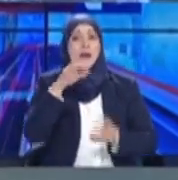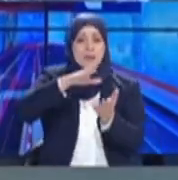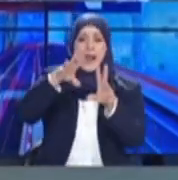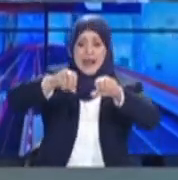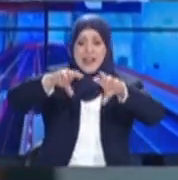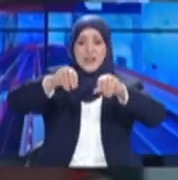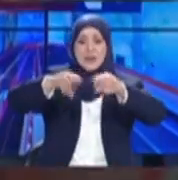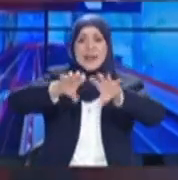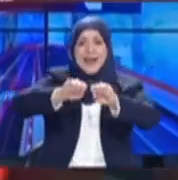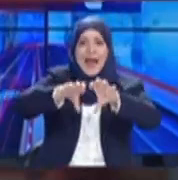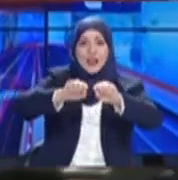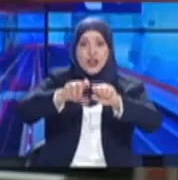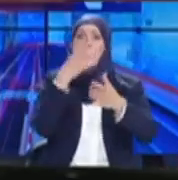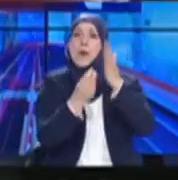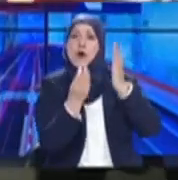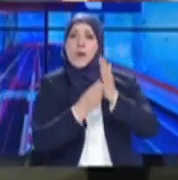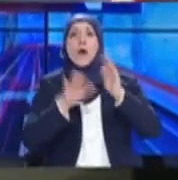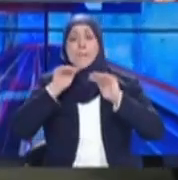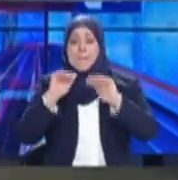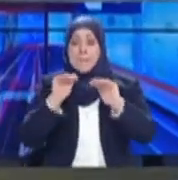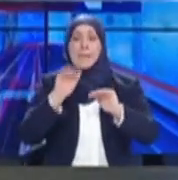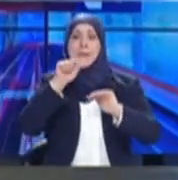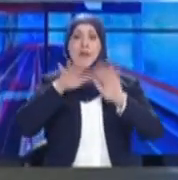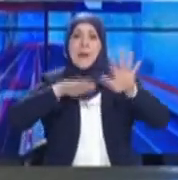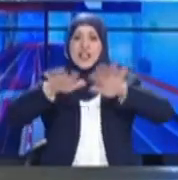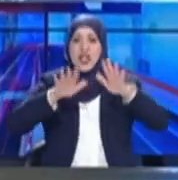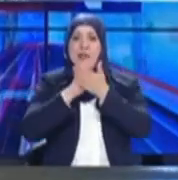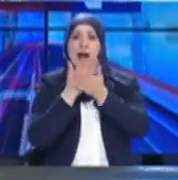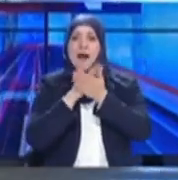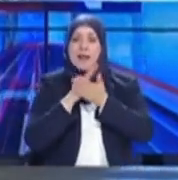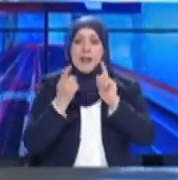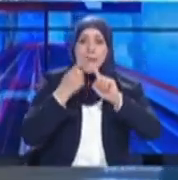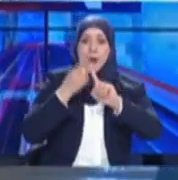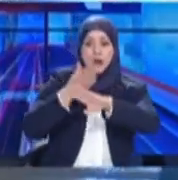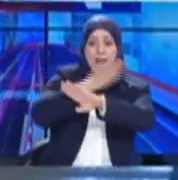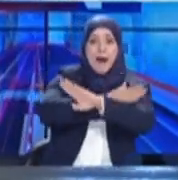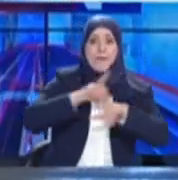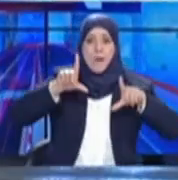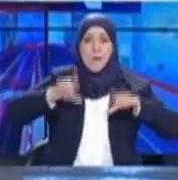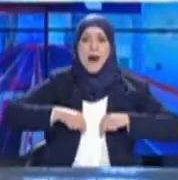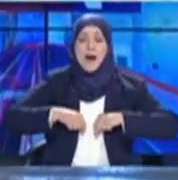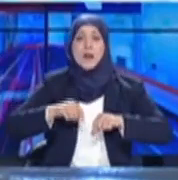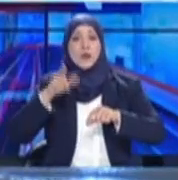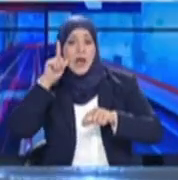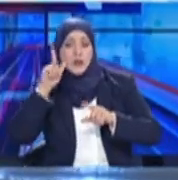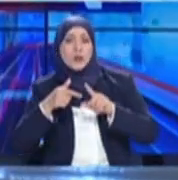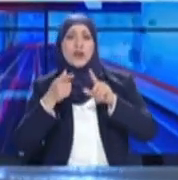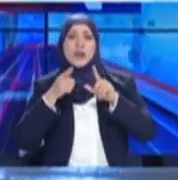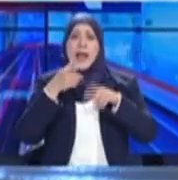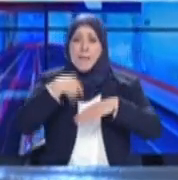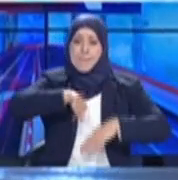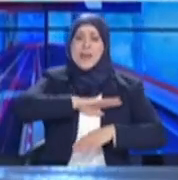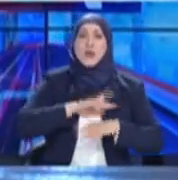والفرينه وغيرها رغم الاجراءات اللي تم اتخاذها من قبل السلطات الجهويه والادارات الجهويه للتجاره هنا